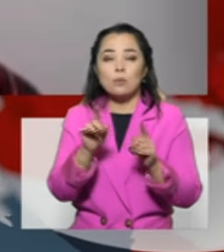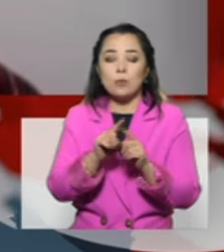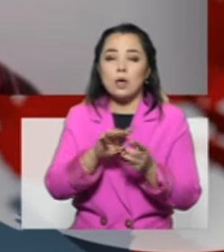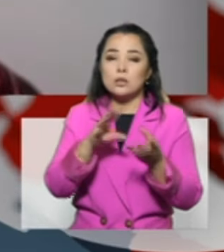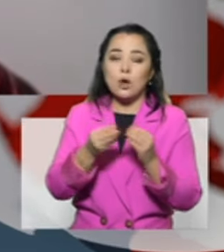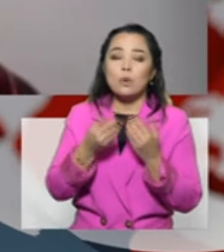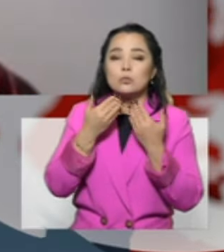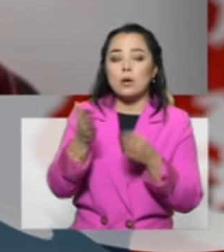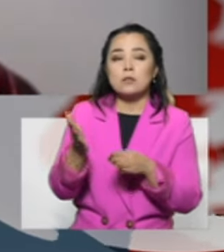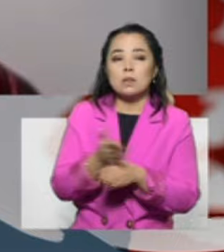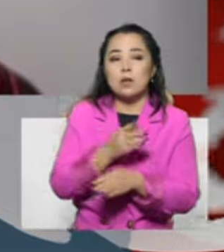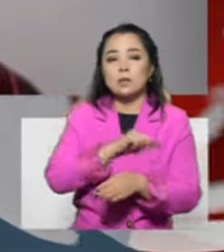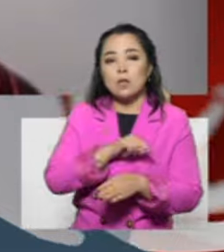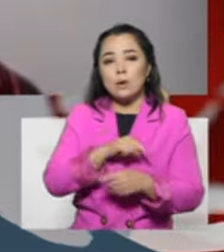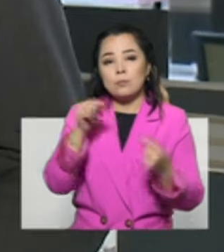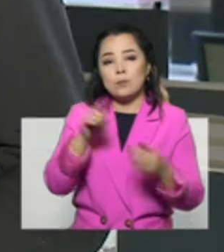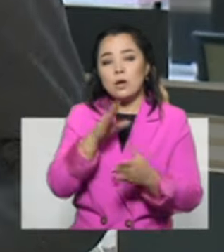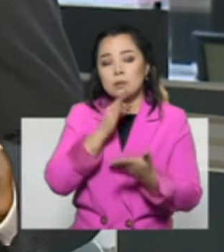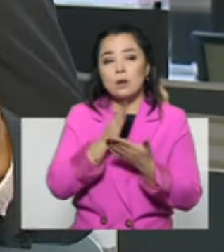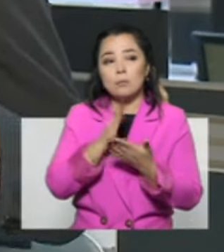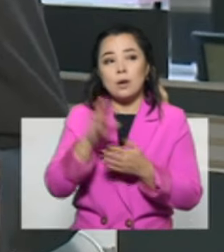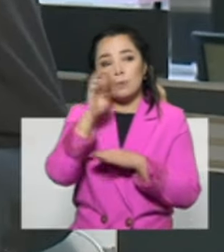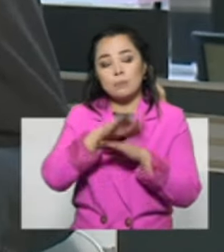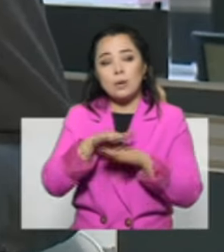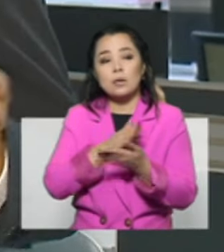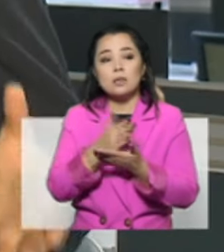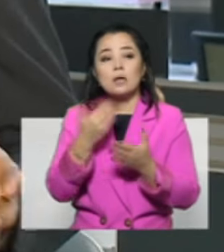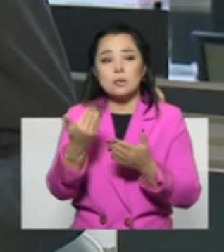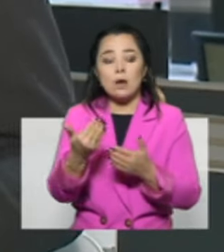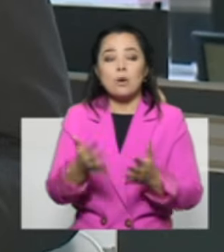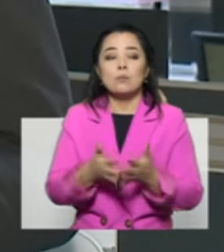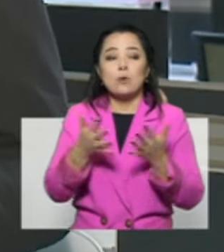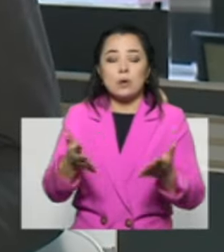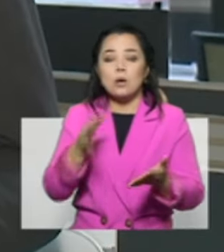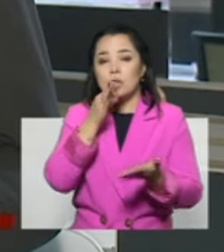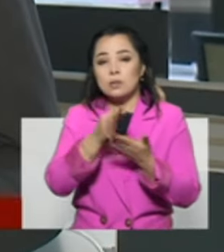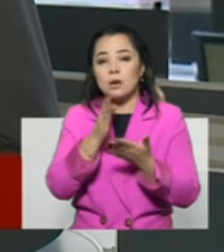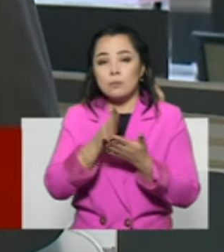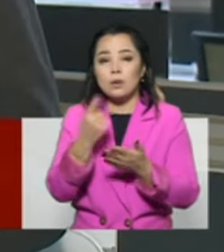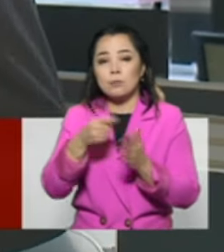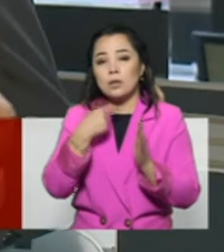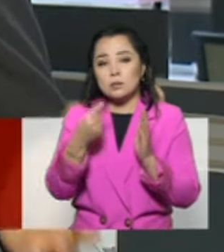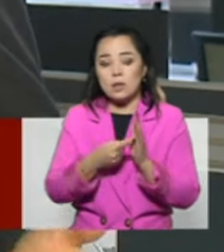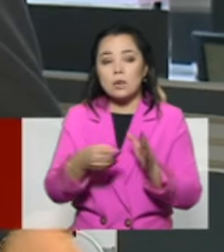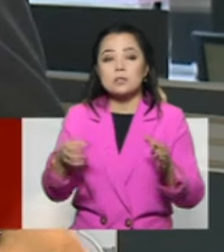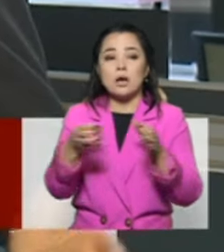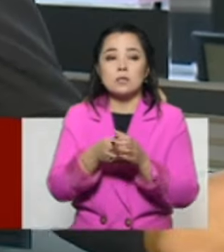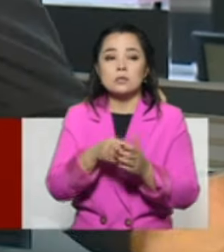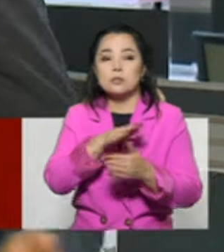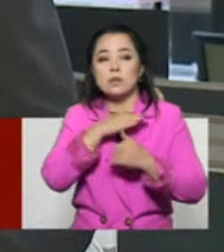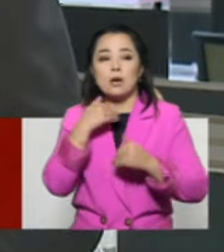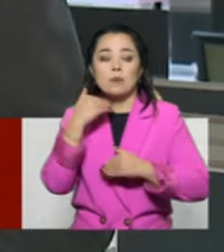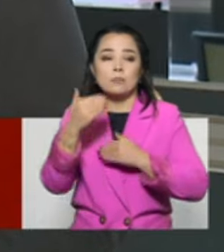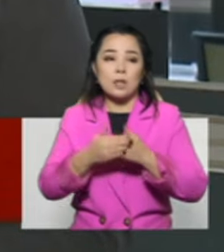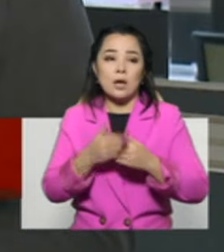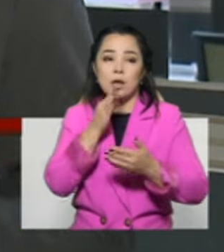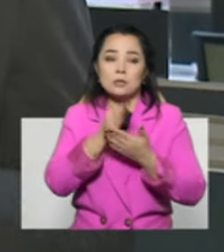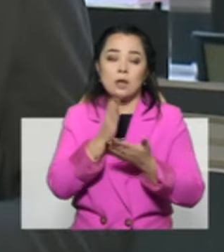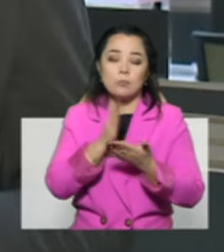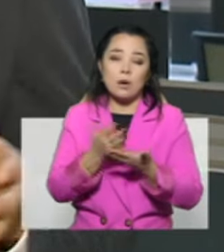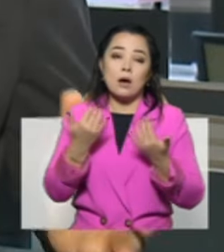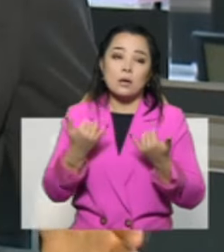жалпыға сырып қою сынды мінез онша бағаланбайды. Мемлекеттік қызметтен басып өтін кету бір мәселе де салаға жолағысы келмеу басқа мәселе.